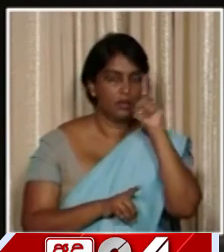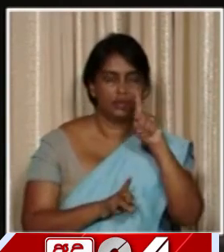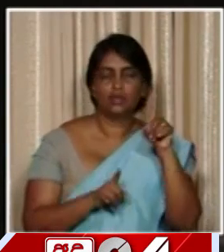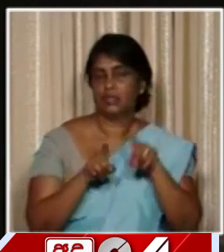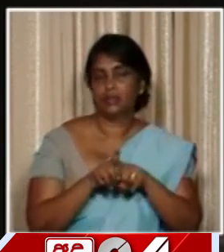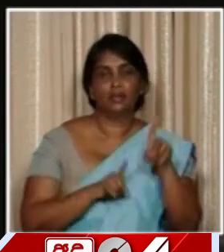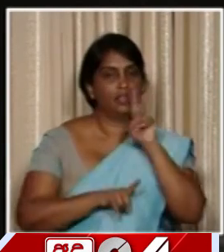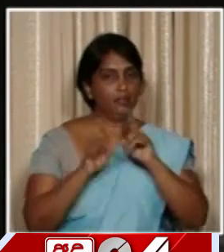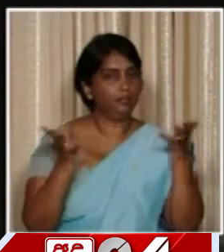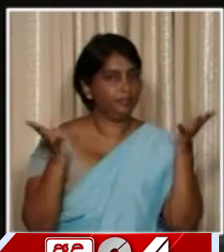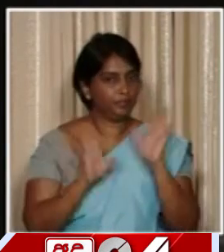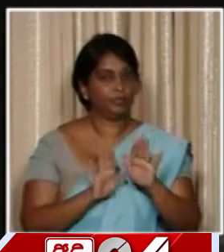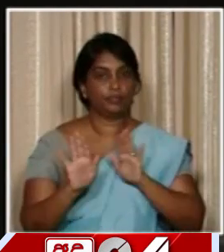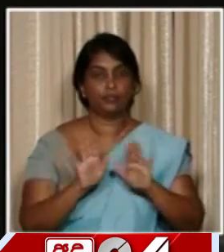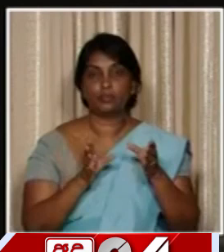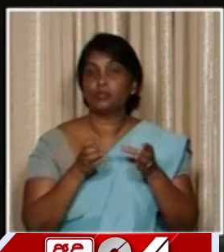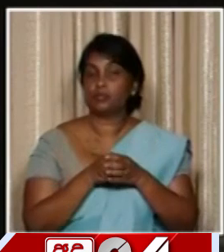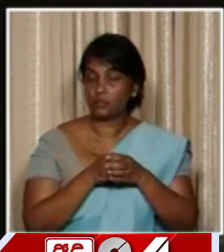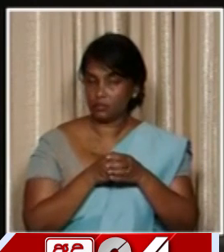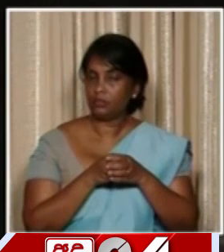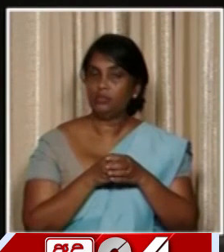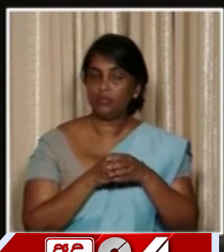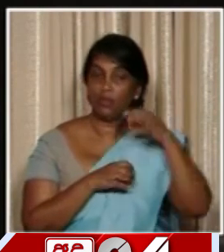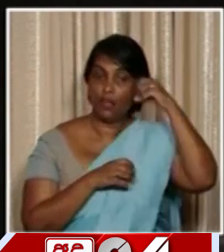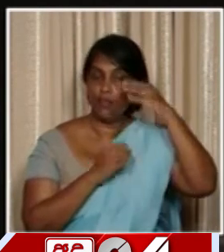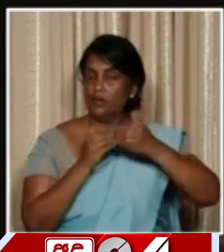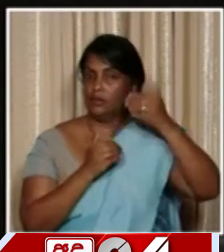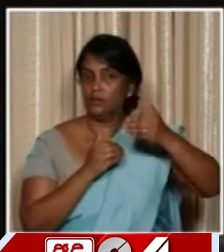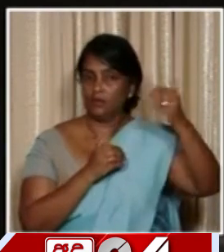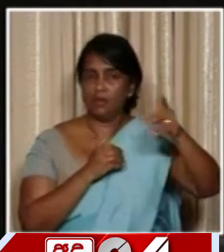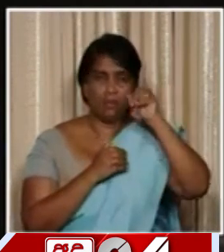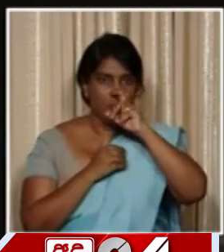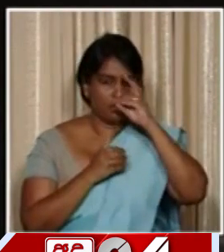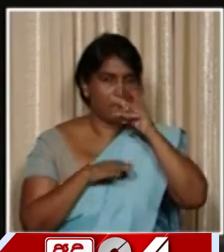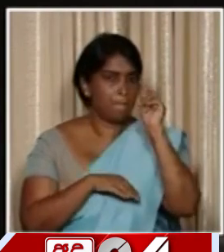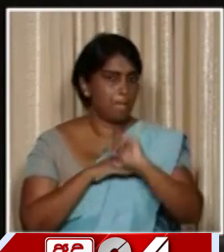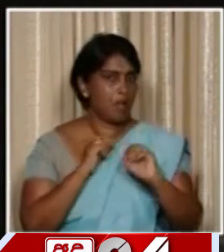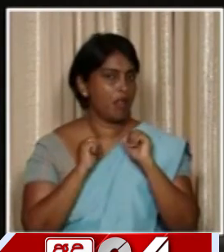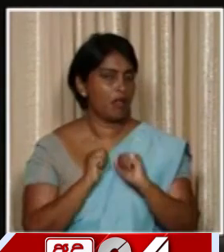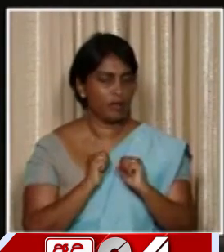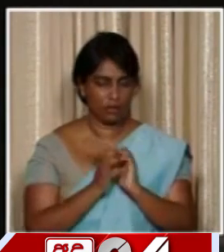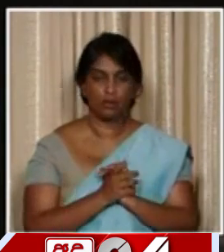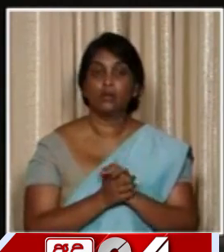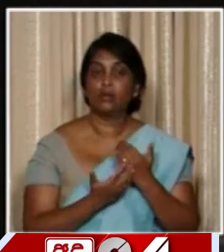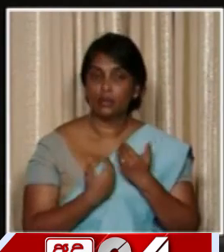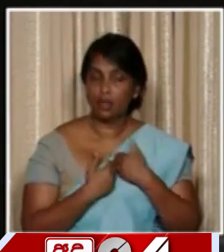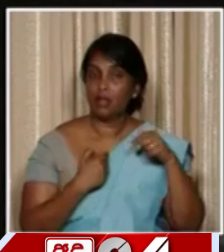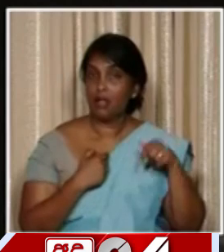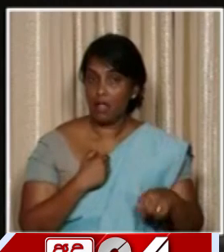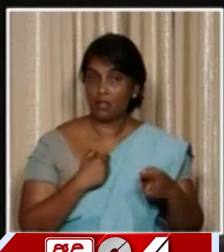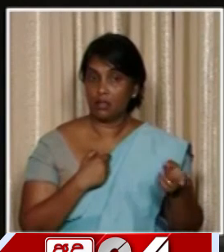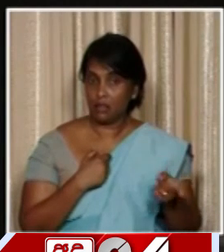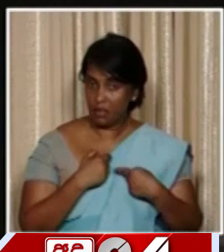වෙනවා. පාලක පද්ධතියත් එක්ක විදුලිය ඉදිරි මාස කීපය සඳහා සැලසුම් කරන්නේ කොහොමද කියන එක. මේක අපිට අද